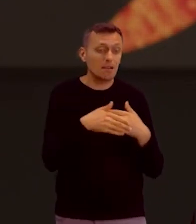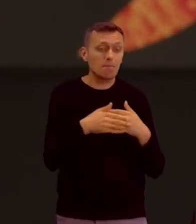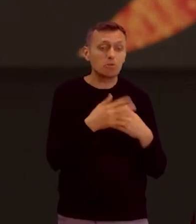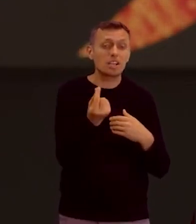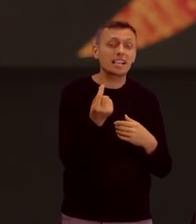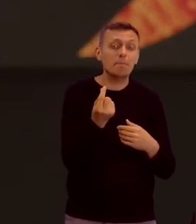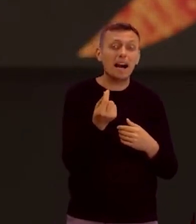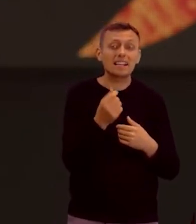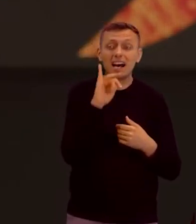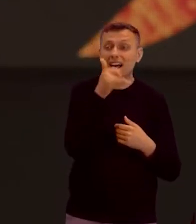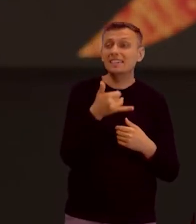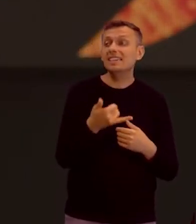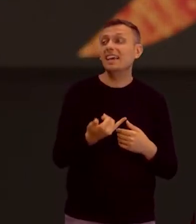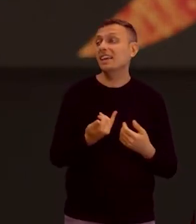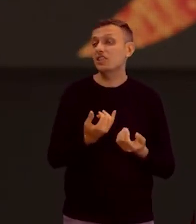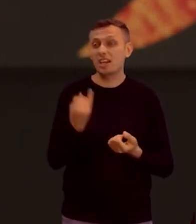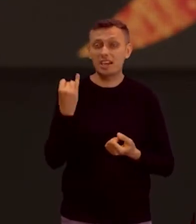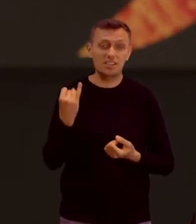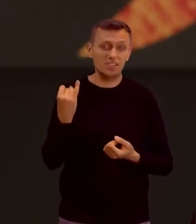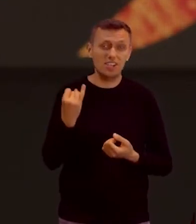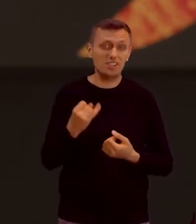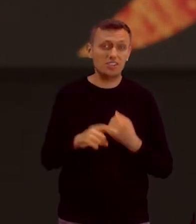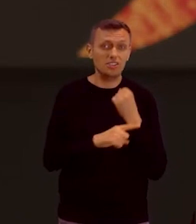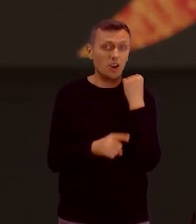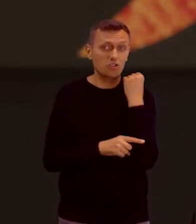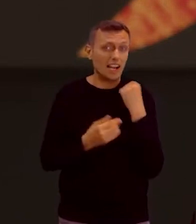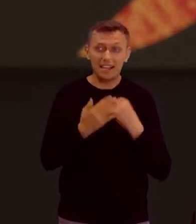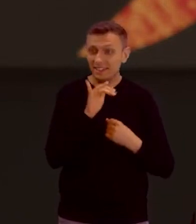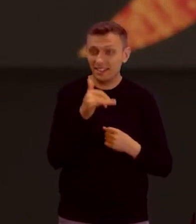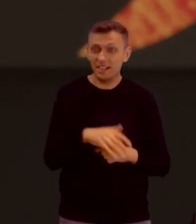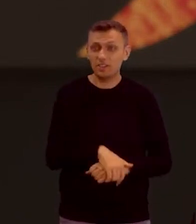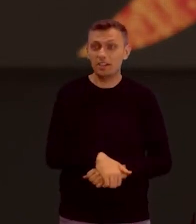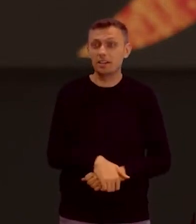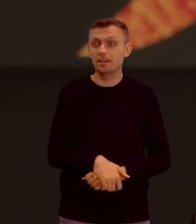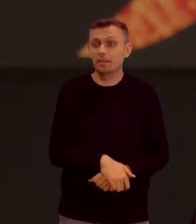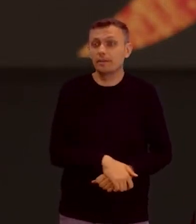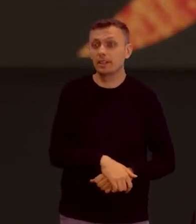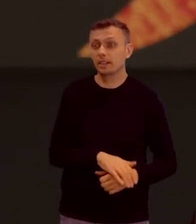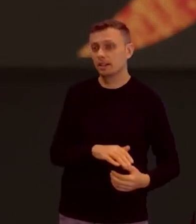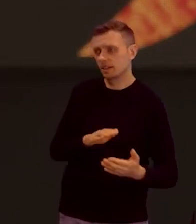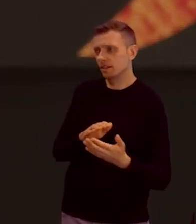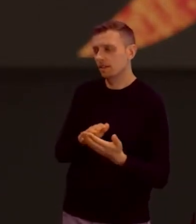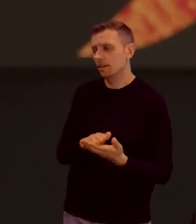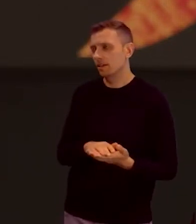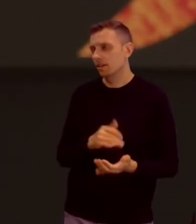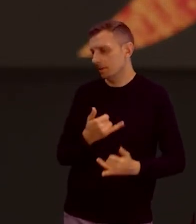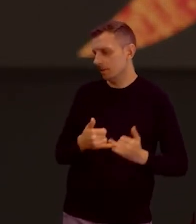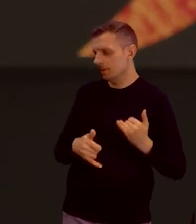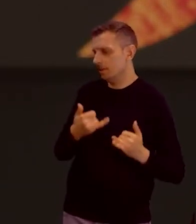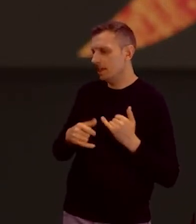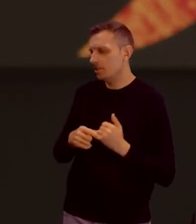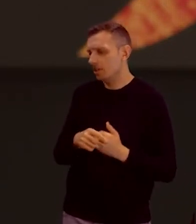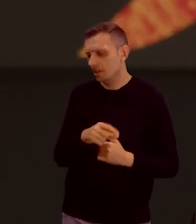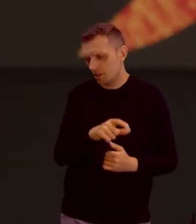przeze mnie czytany nie mówi o tym, że brak dzieci jest znakiem sądu Bożego. To nie jest nauczanie